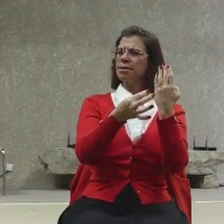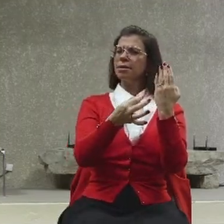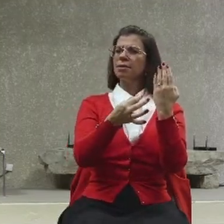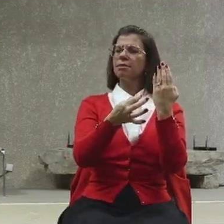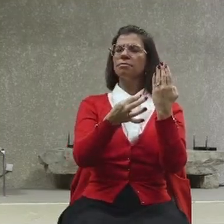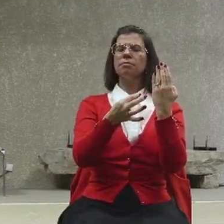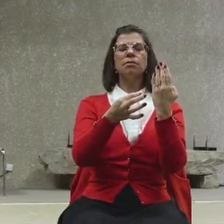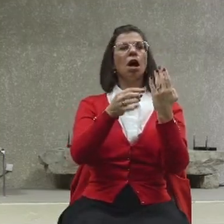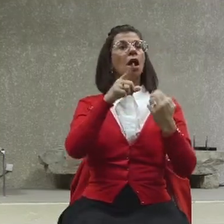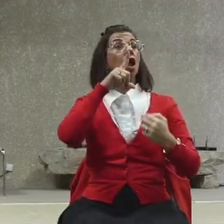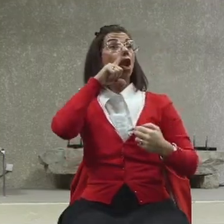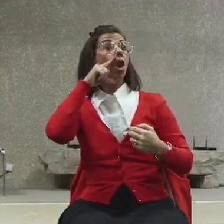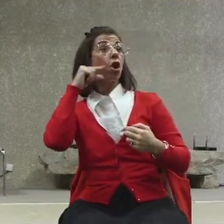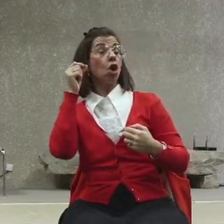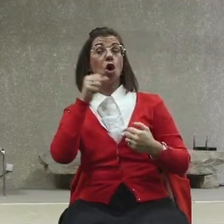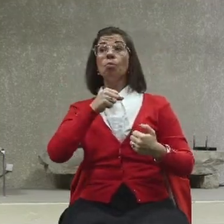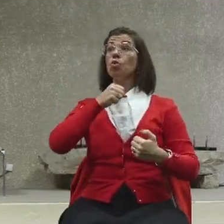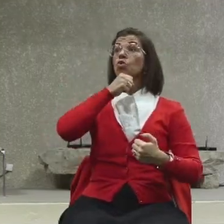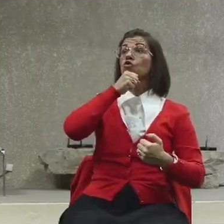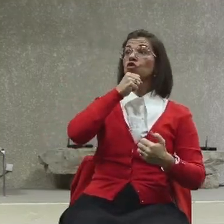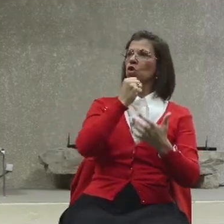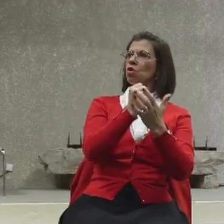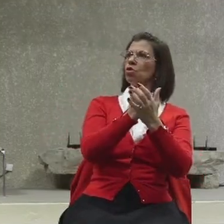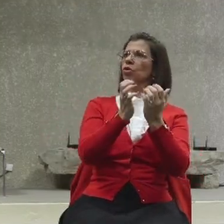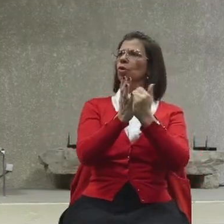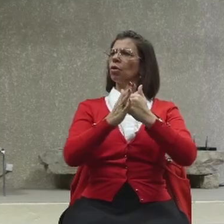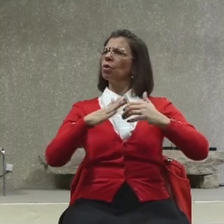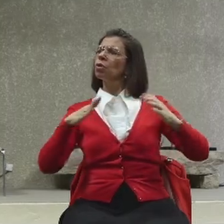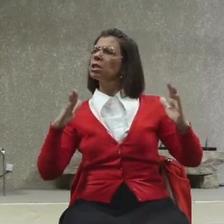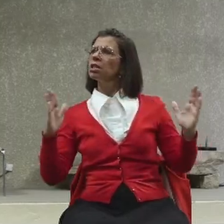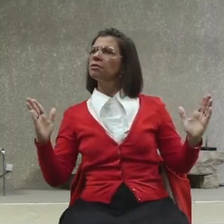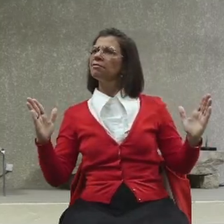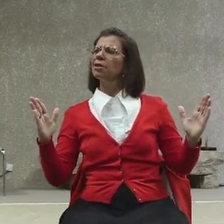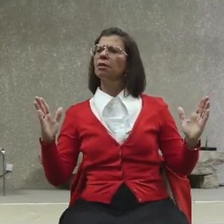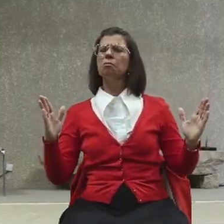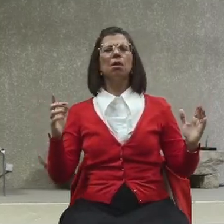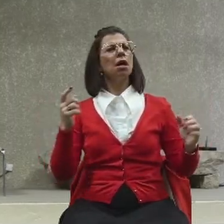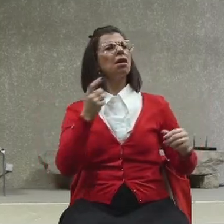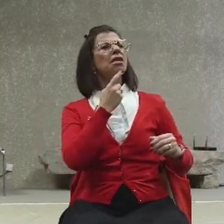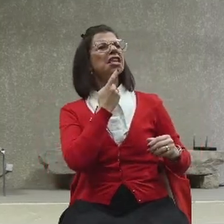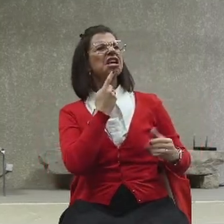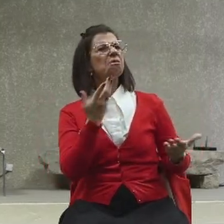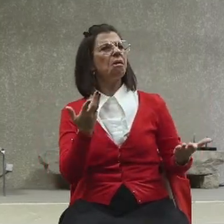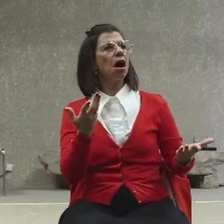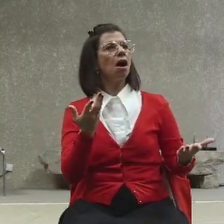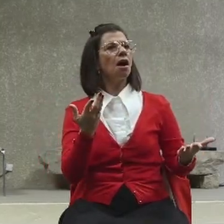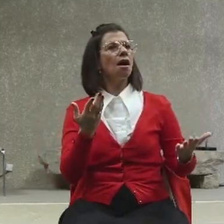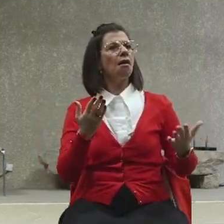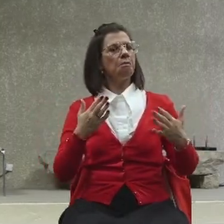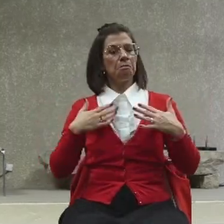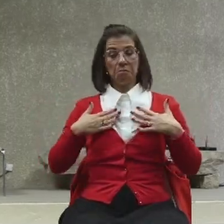peu plus loin, plus en profondeur. Romains 6, versets 5 et 6, il nous est dit,